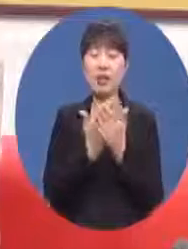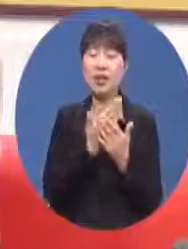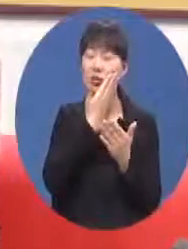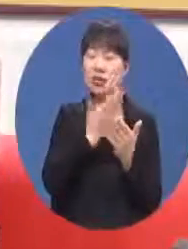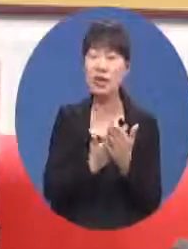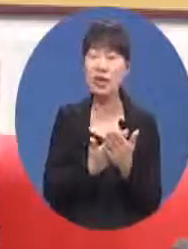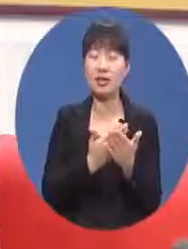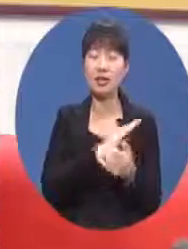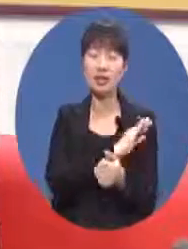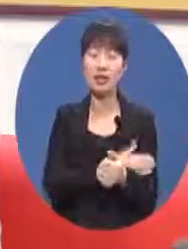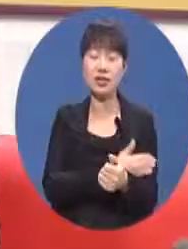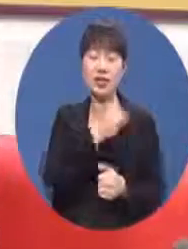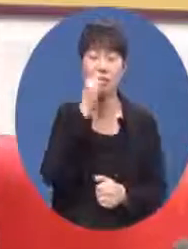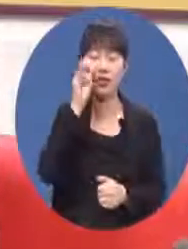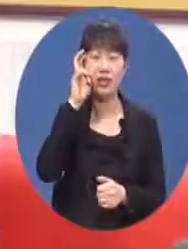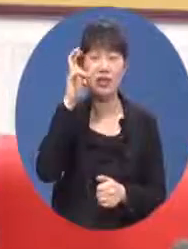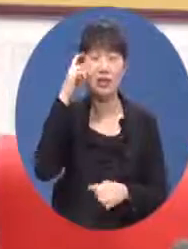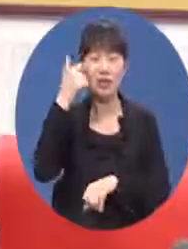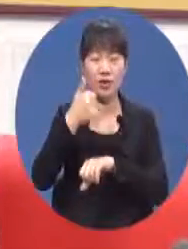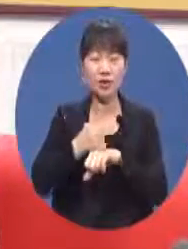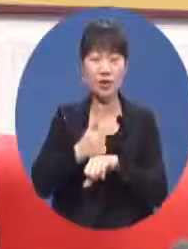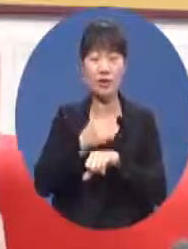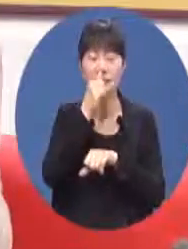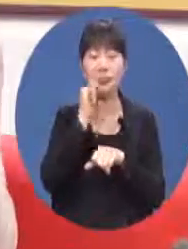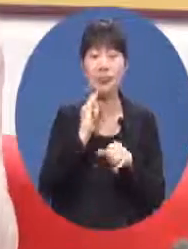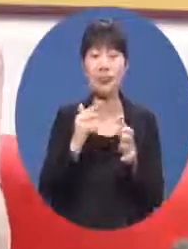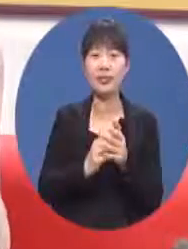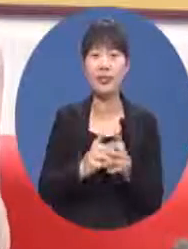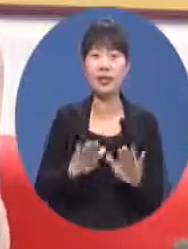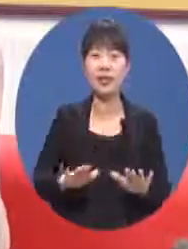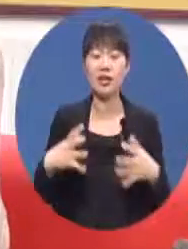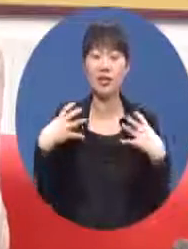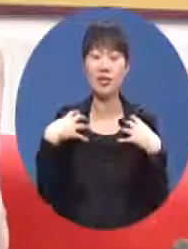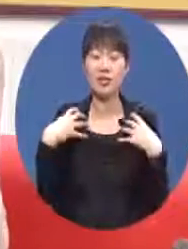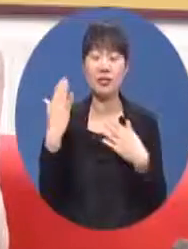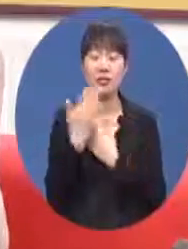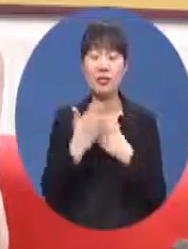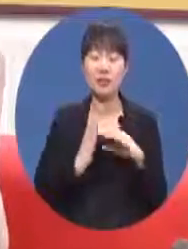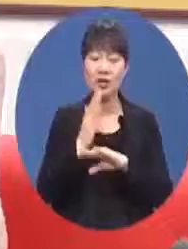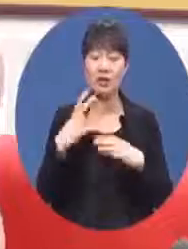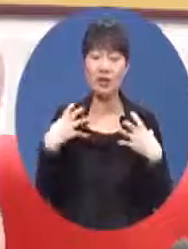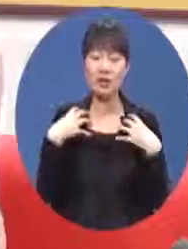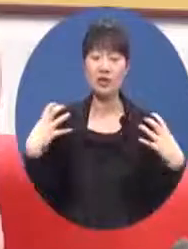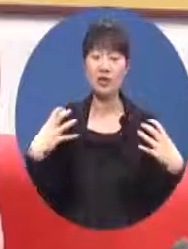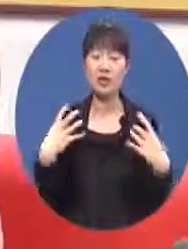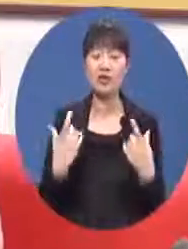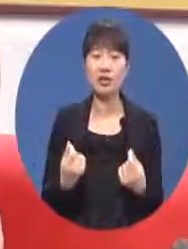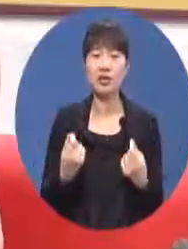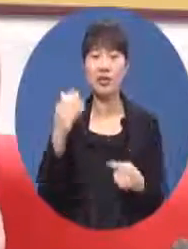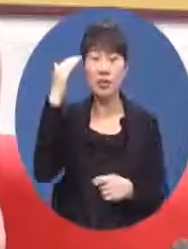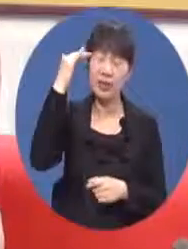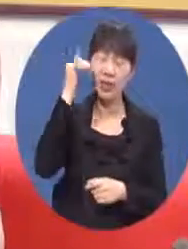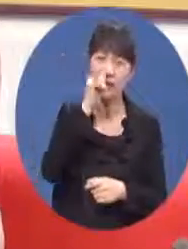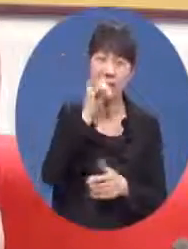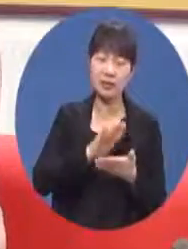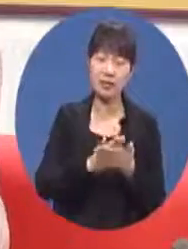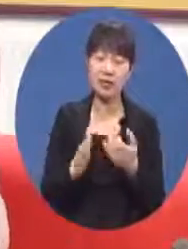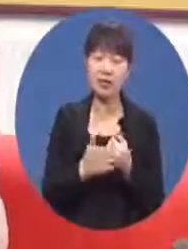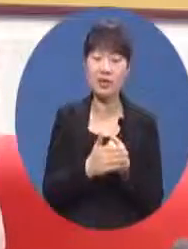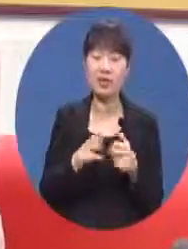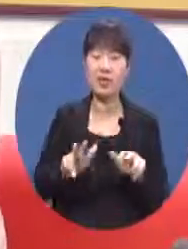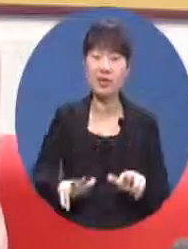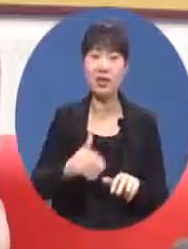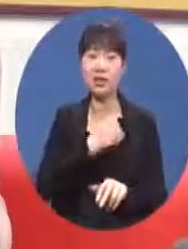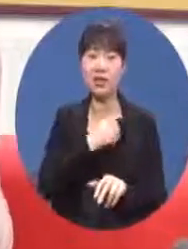중요한 능력이구나 이렇게 네. 그런 결과가 있었어요. 근데 이 비만이라는 것은 바로 이런 것들 자꾸 방해하게 됩니다. 그렇기 때문에 이게